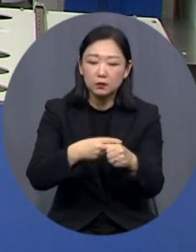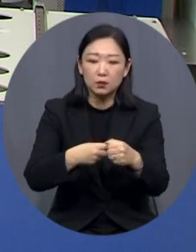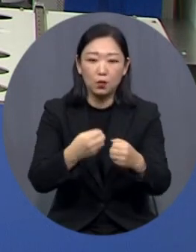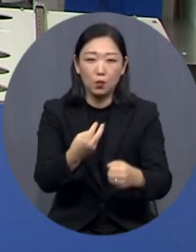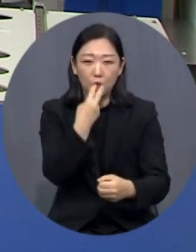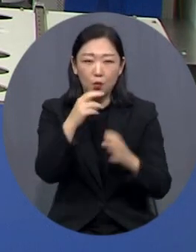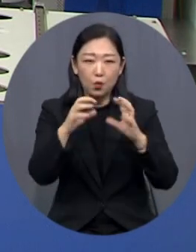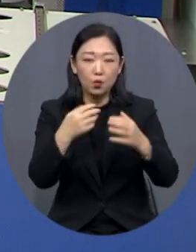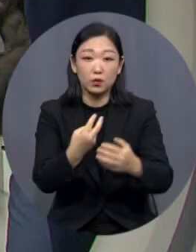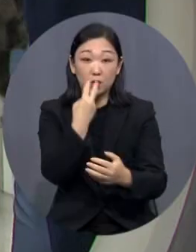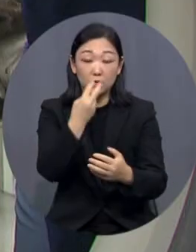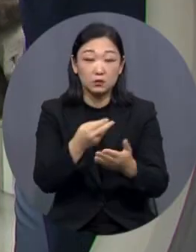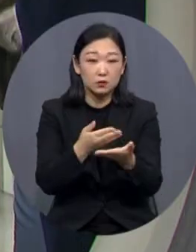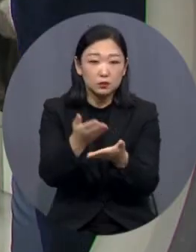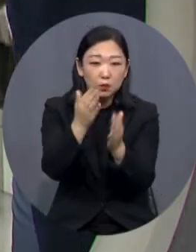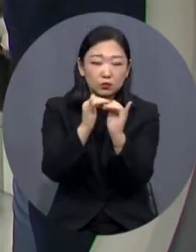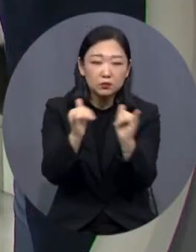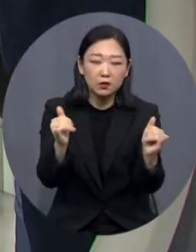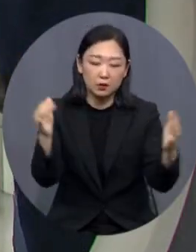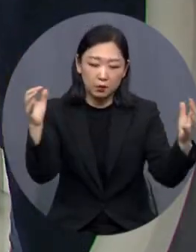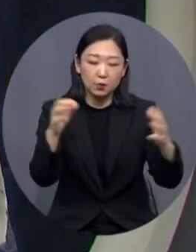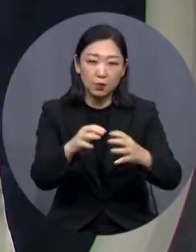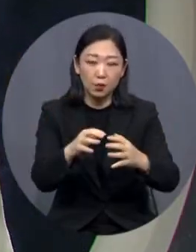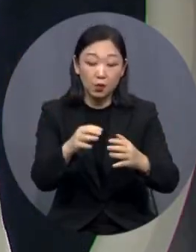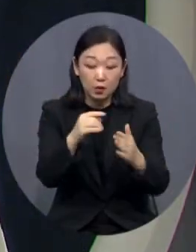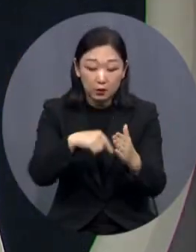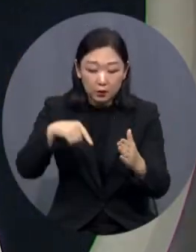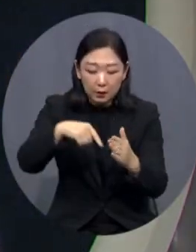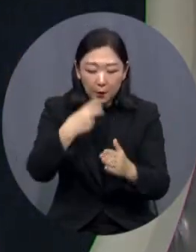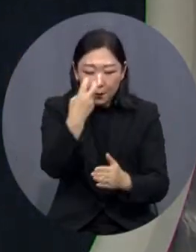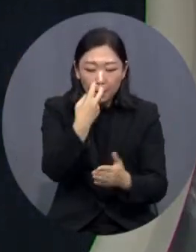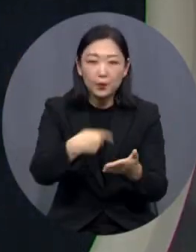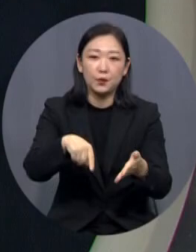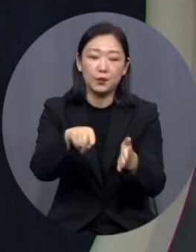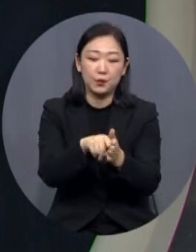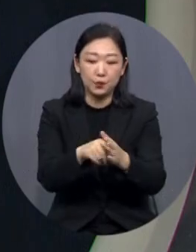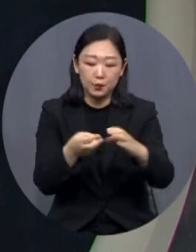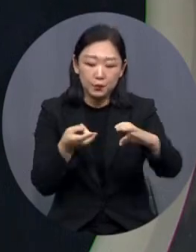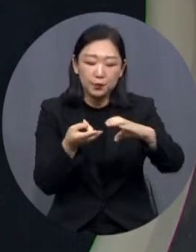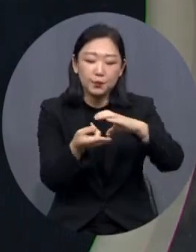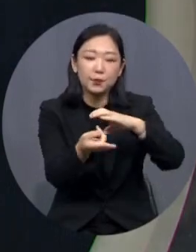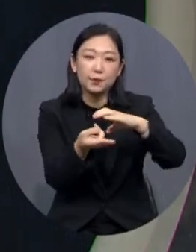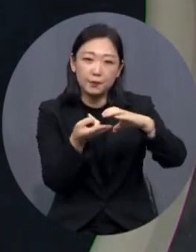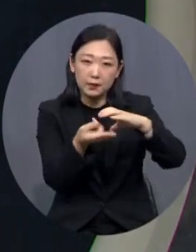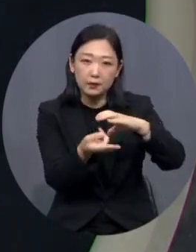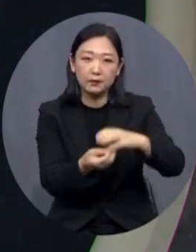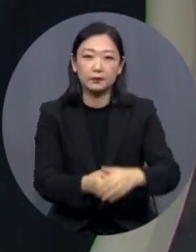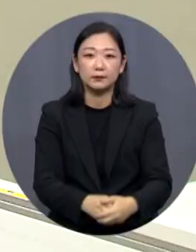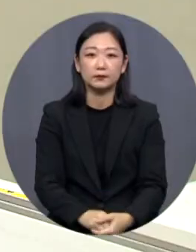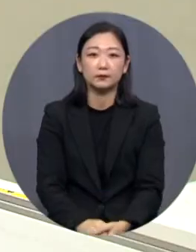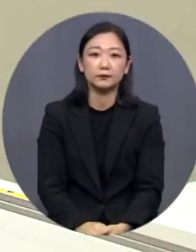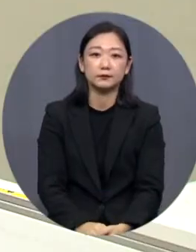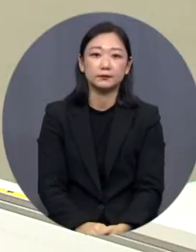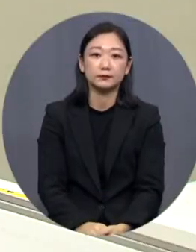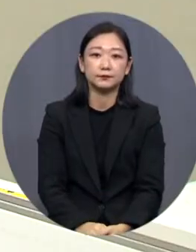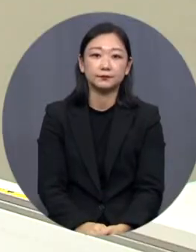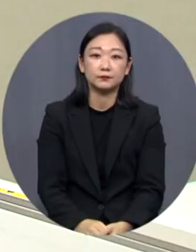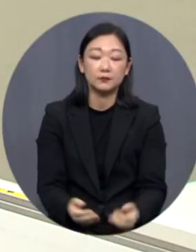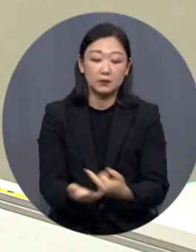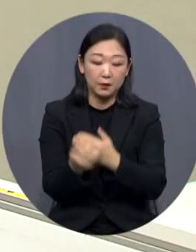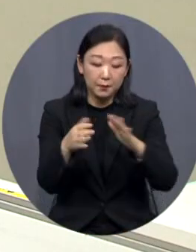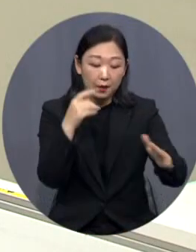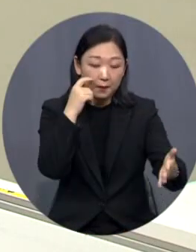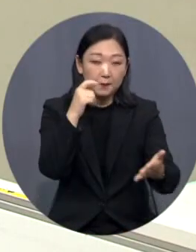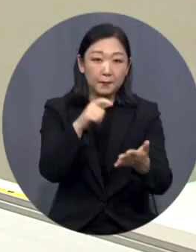자리에 모였습니다 사체 내부 상태를 정밀히 관찰하기 위해 시티 촬영을 하는 겁니다 제주 해안에서